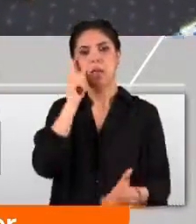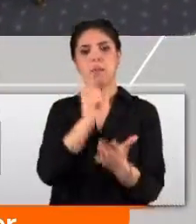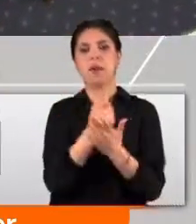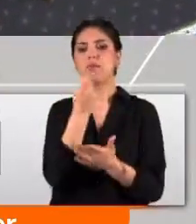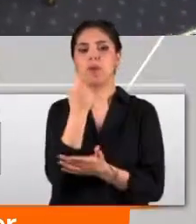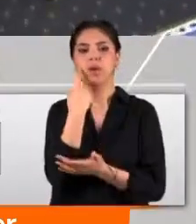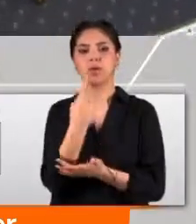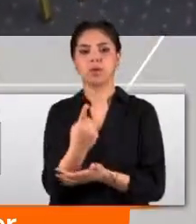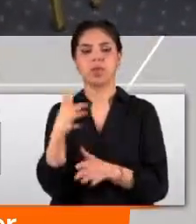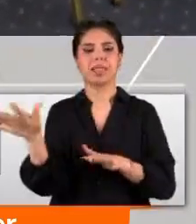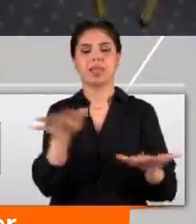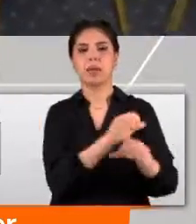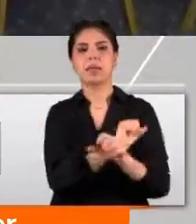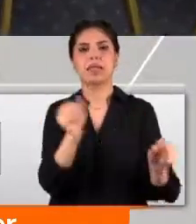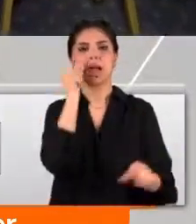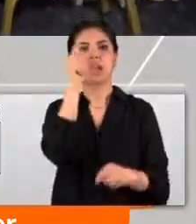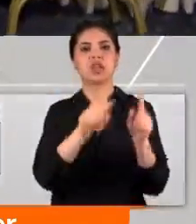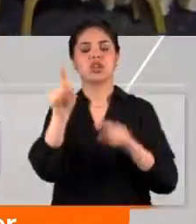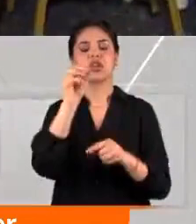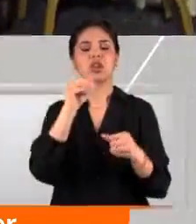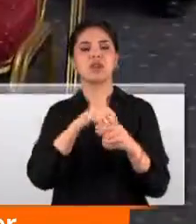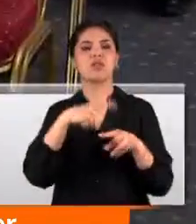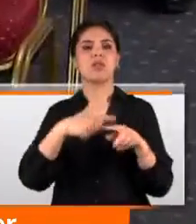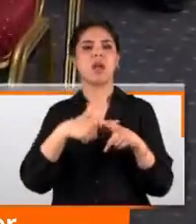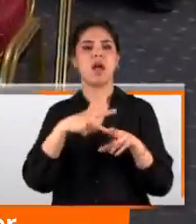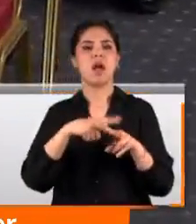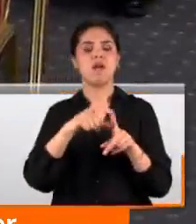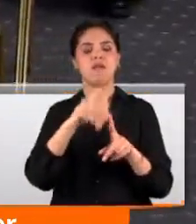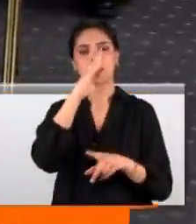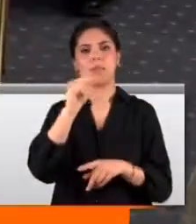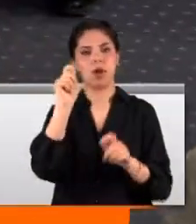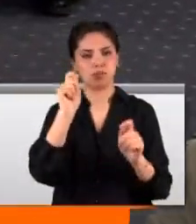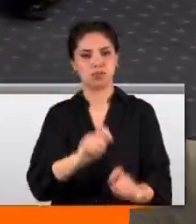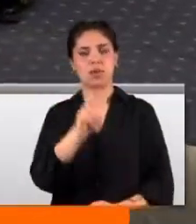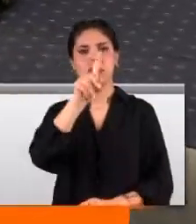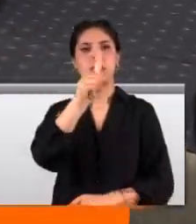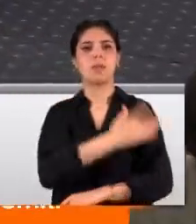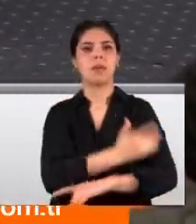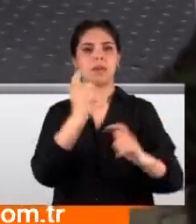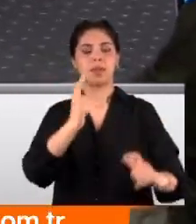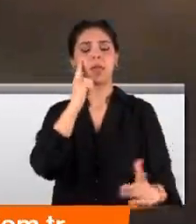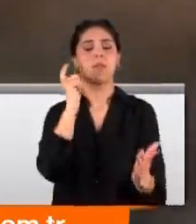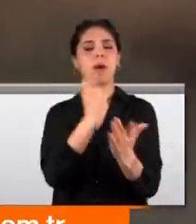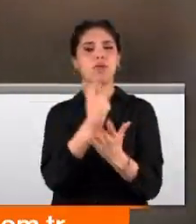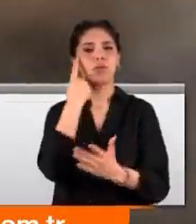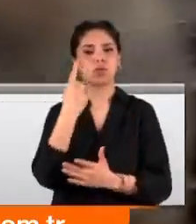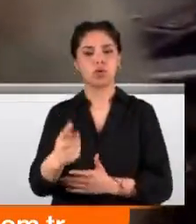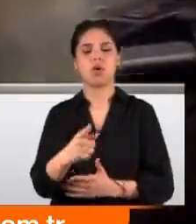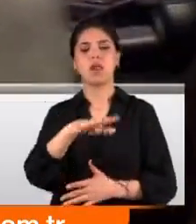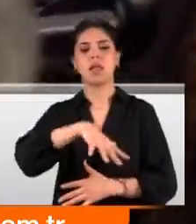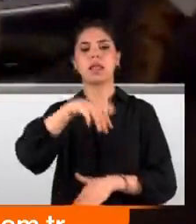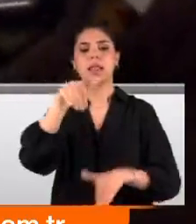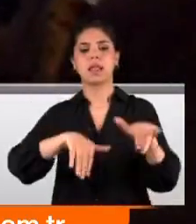ücreti olarak da depremzedeler için AFAD'a bağış yaptı. 81 ilde yapılan başvurular seçim koordinasyon